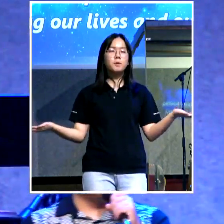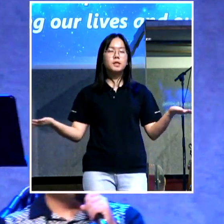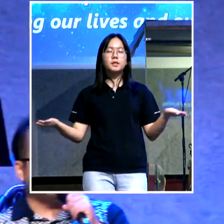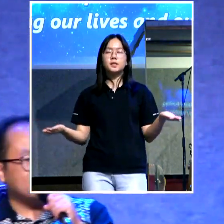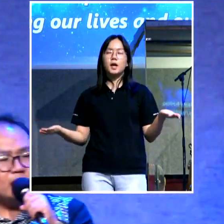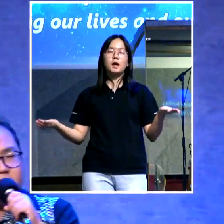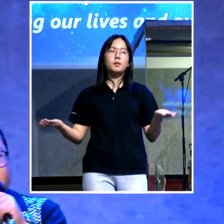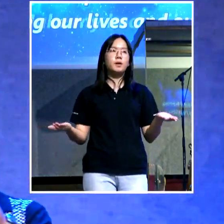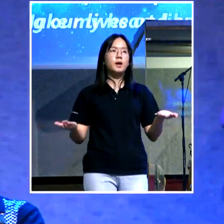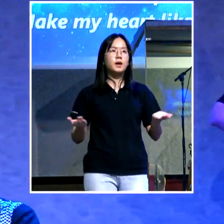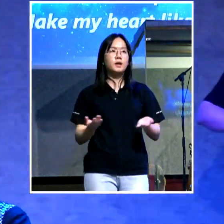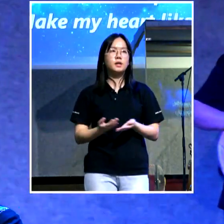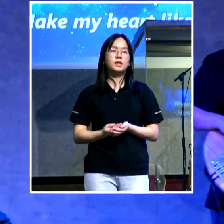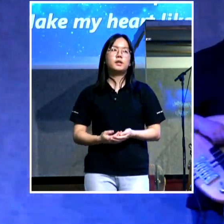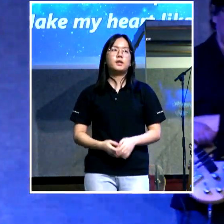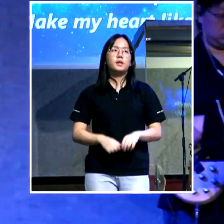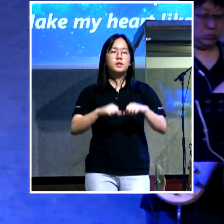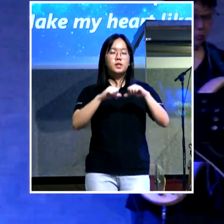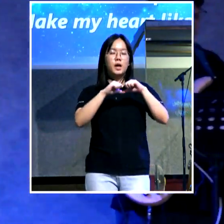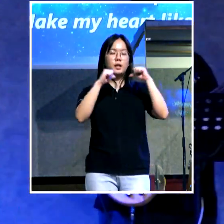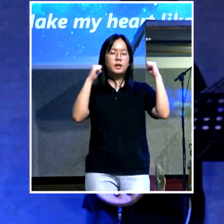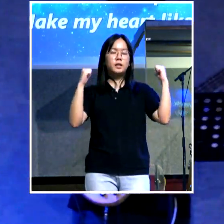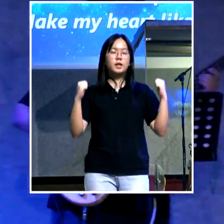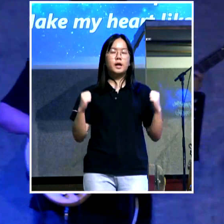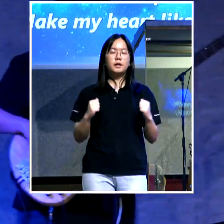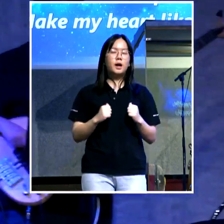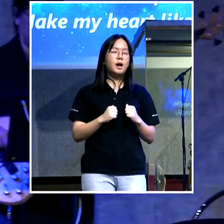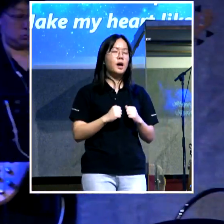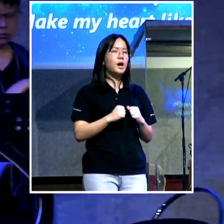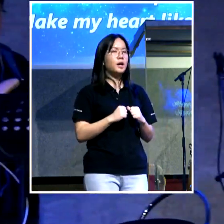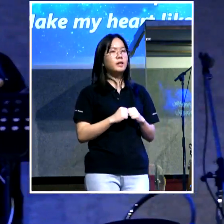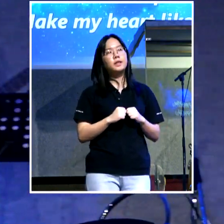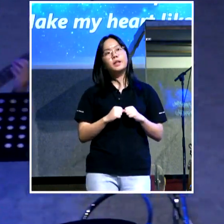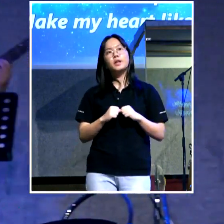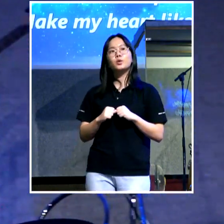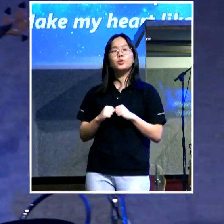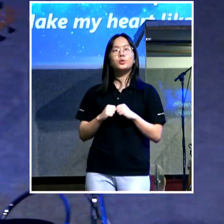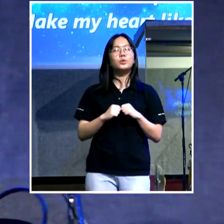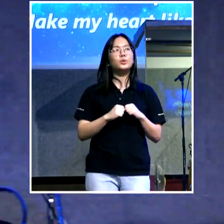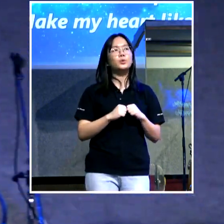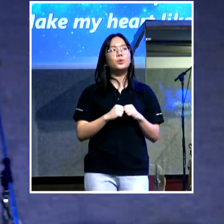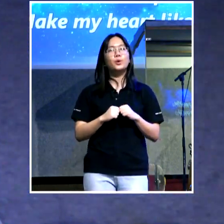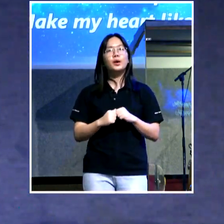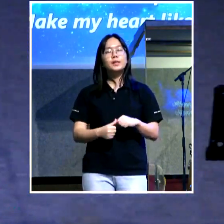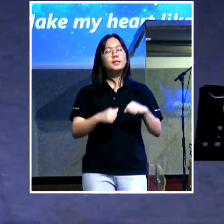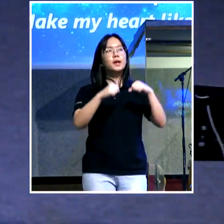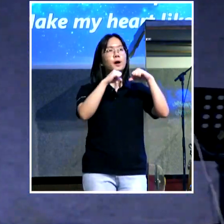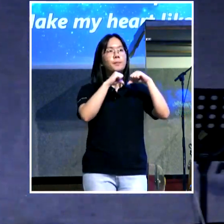Jadikan hatiku